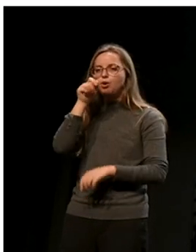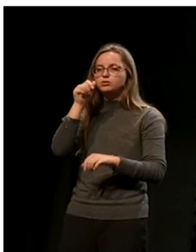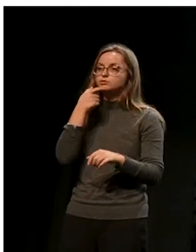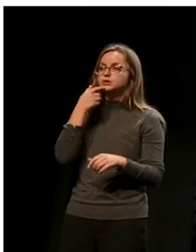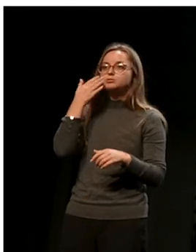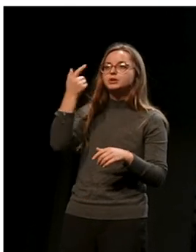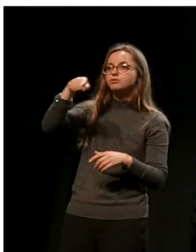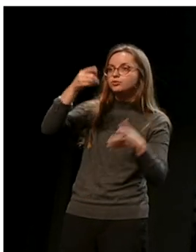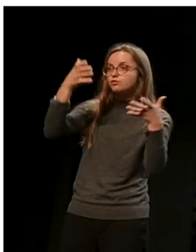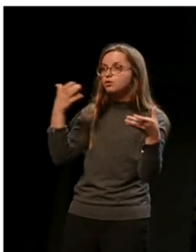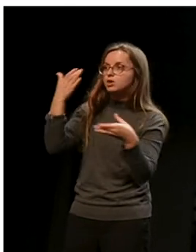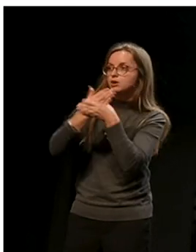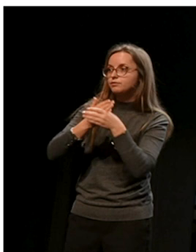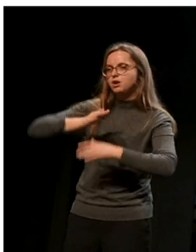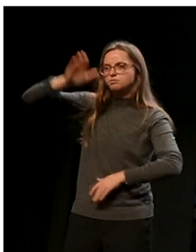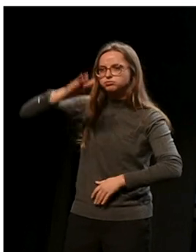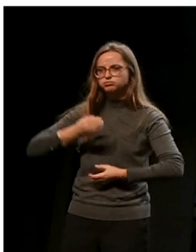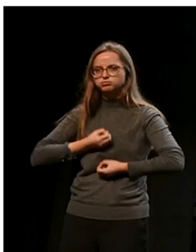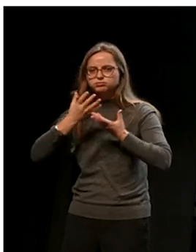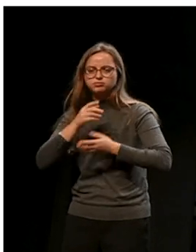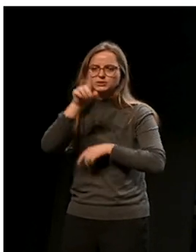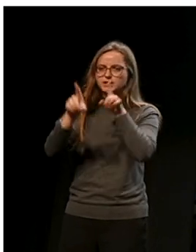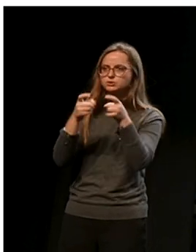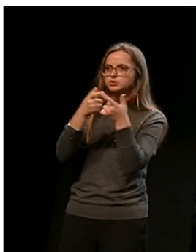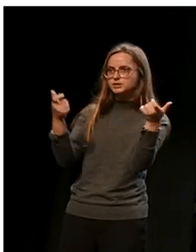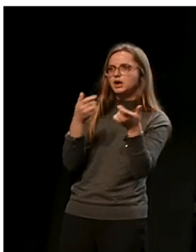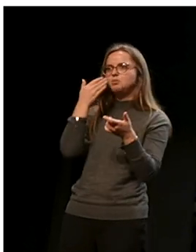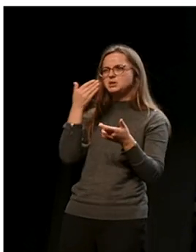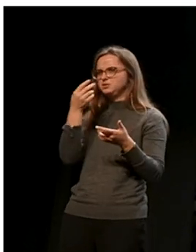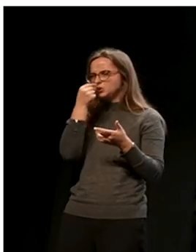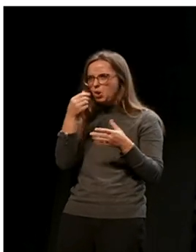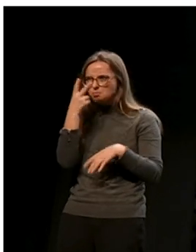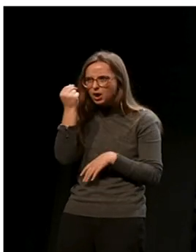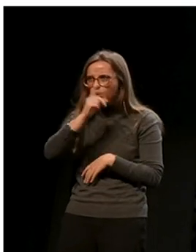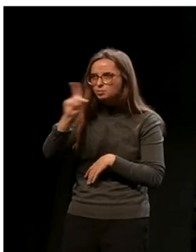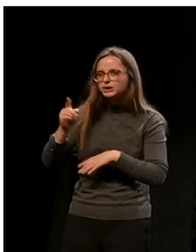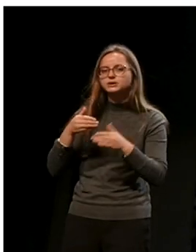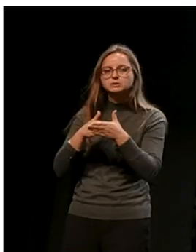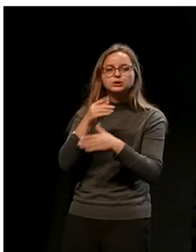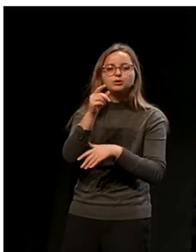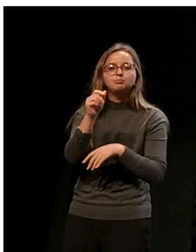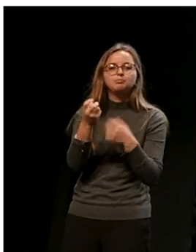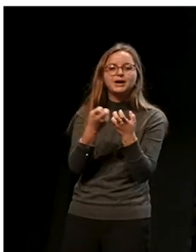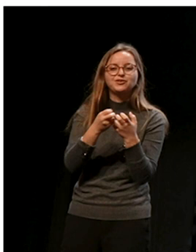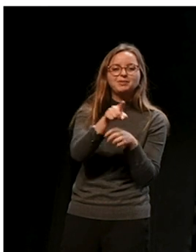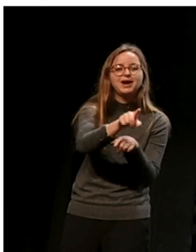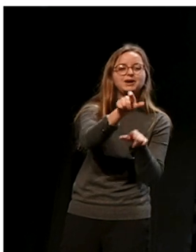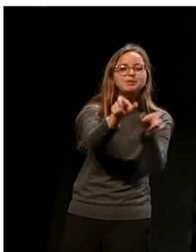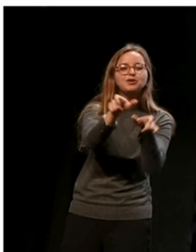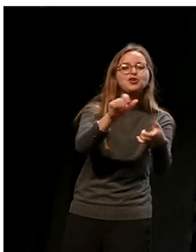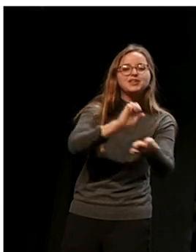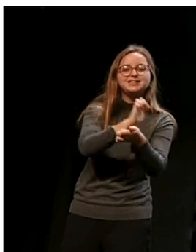S'il y a des moments donnés, vous avez des questions par rapport au sujet qu'on aborde ou des informations supplémentaires à donner, je regarde surtout au premier rang, puisqu'on a quelques éditeurs